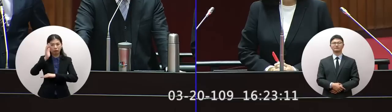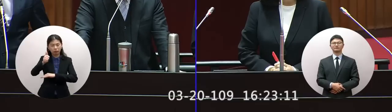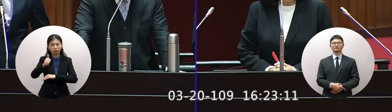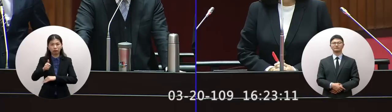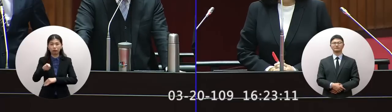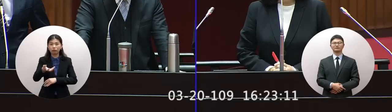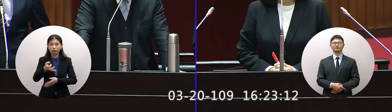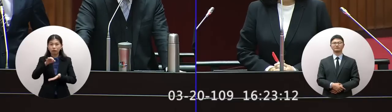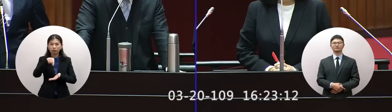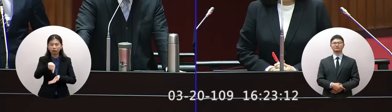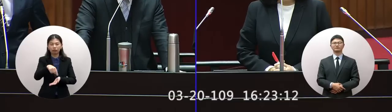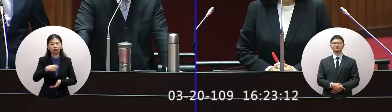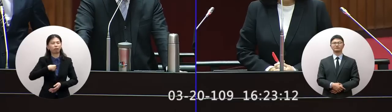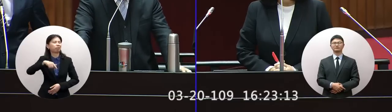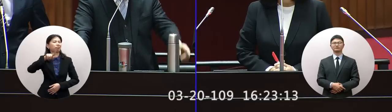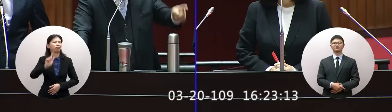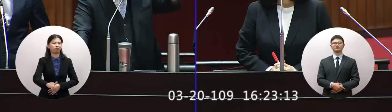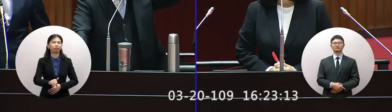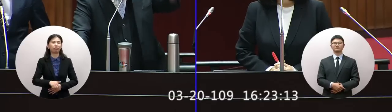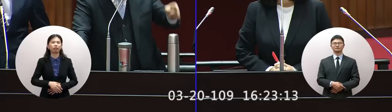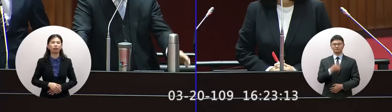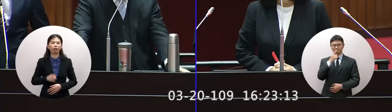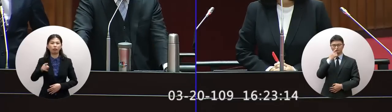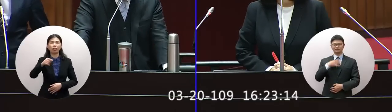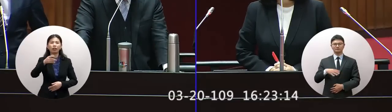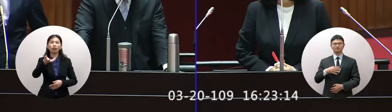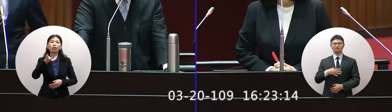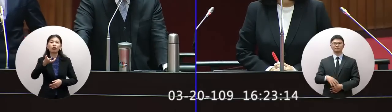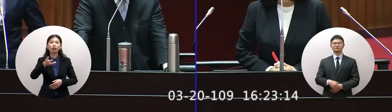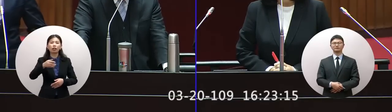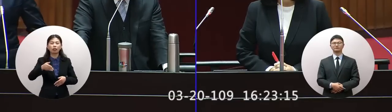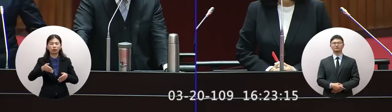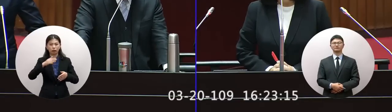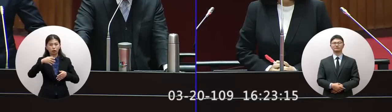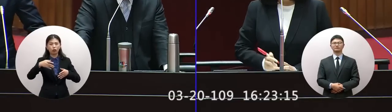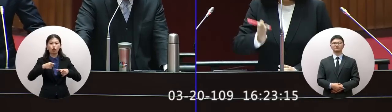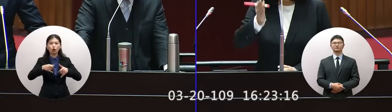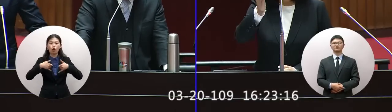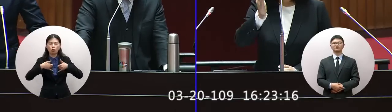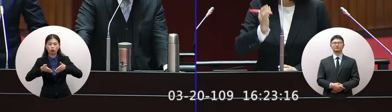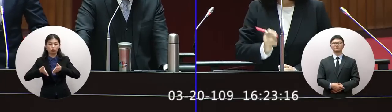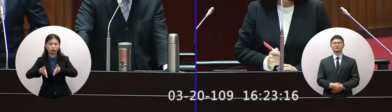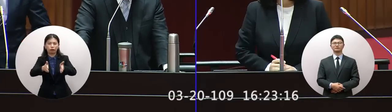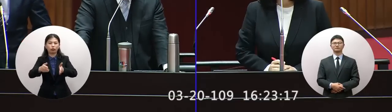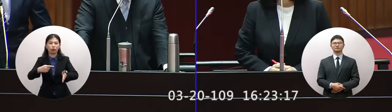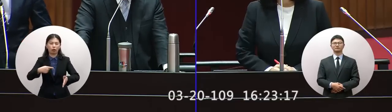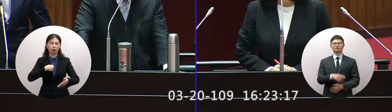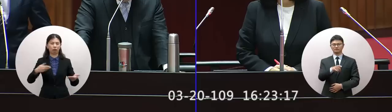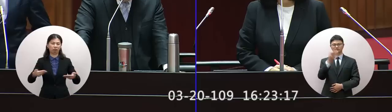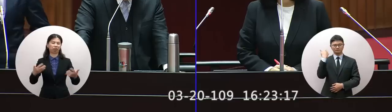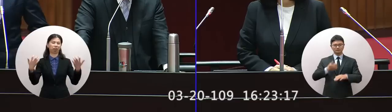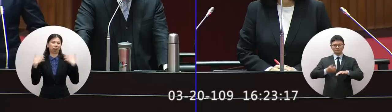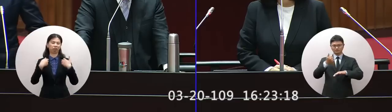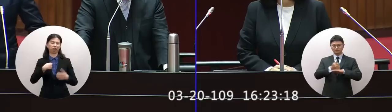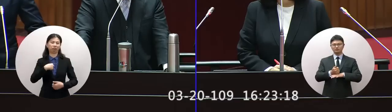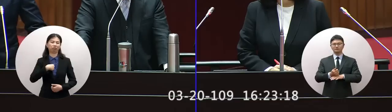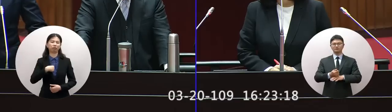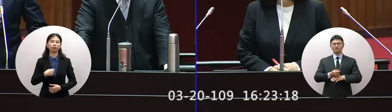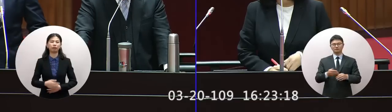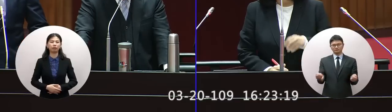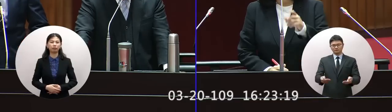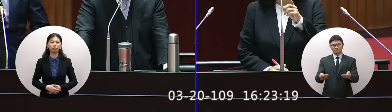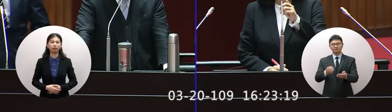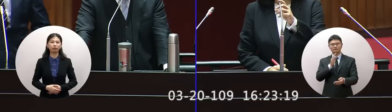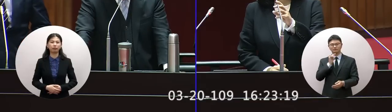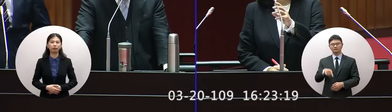方，我比你熟。你画的那一条盐山公路，就是我开辟的。 你任内开辟的。 所以